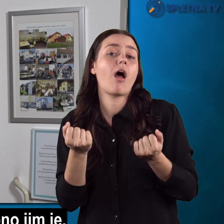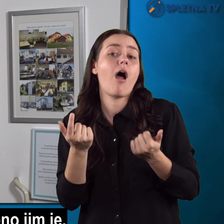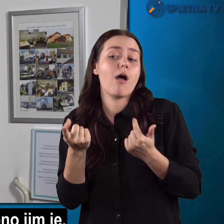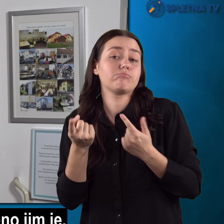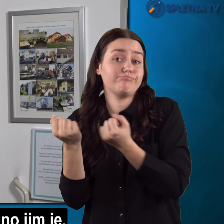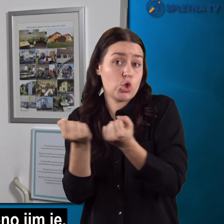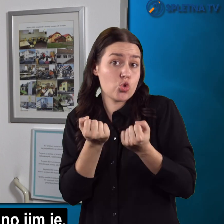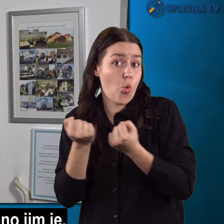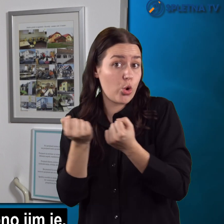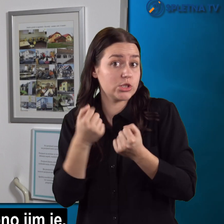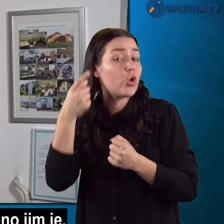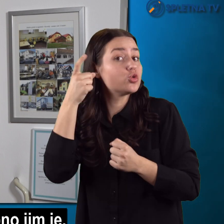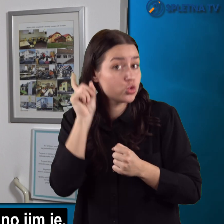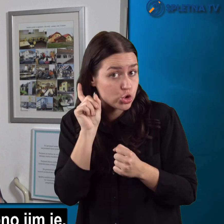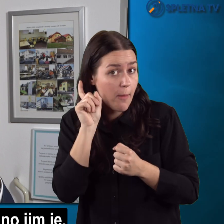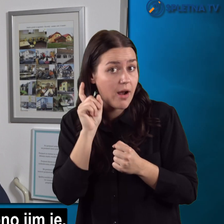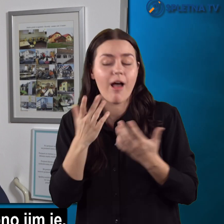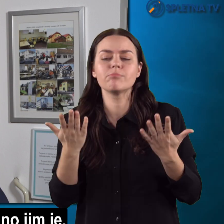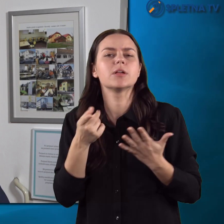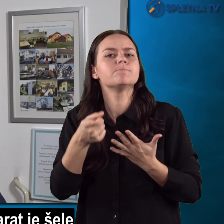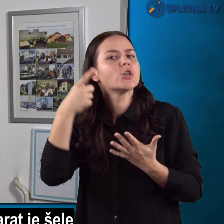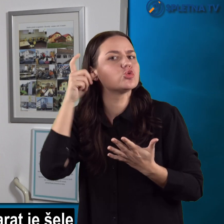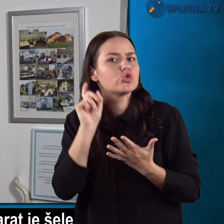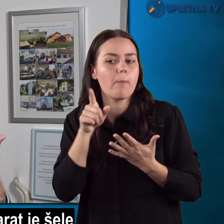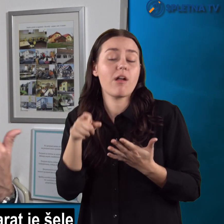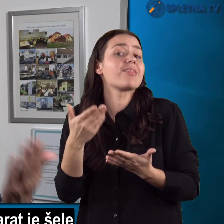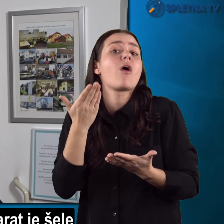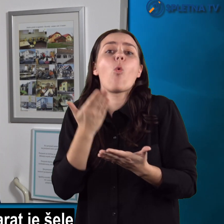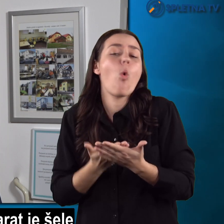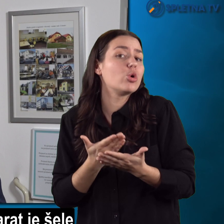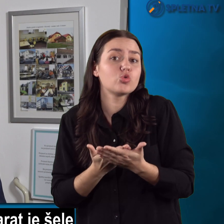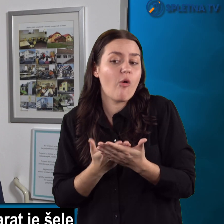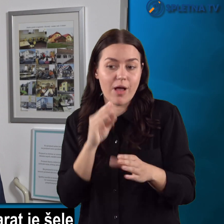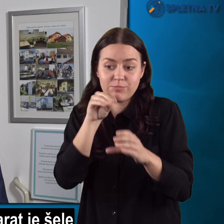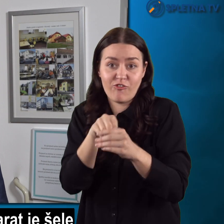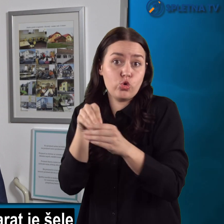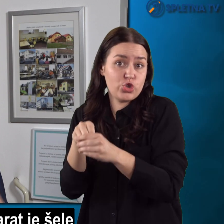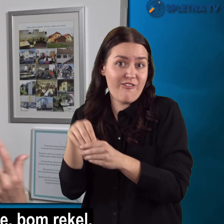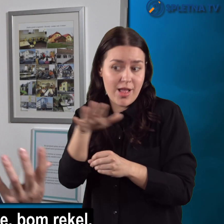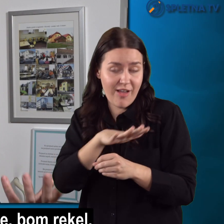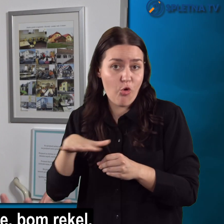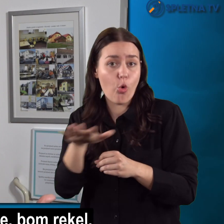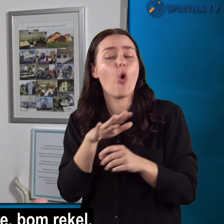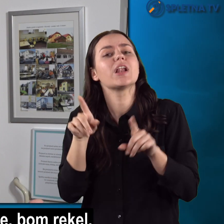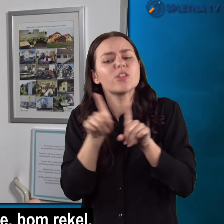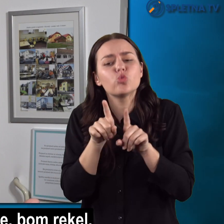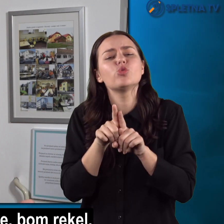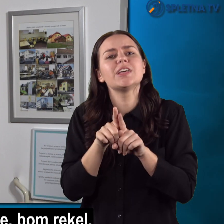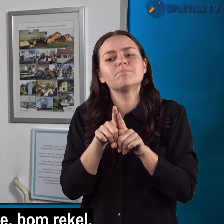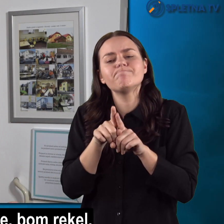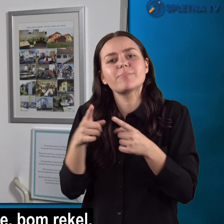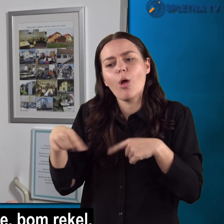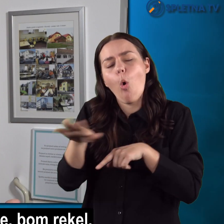nosijo slušni aparat, kajti slušni aparat je šele osnova vključevanja v okolje in da je tudi okolje, bom